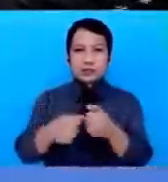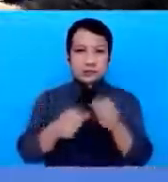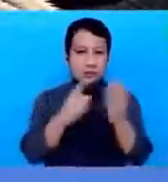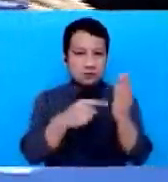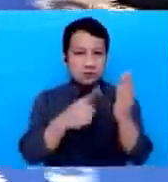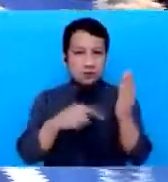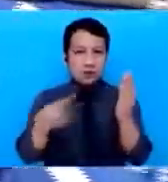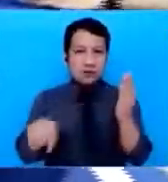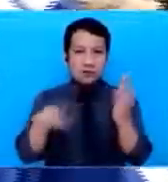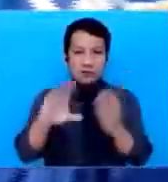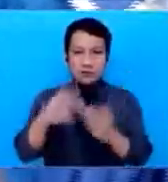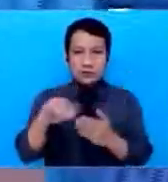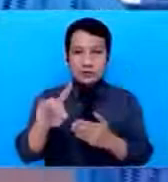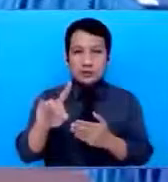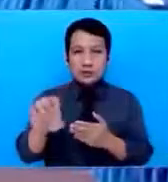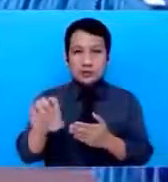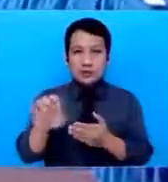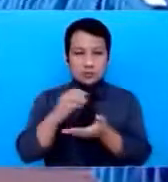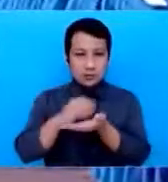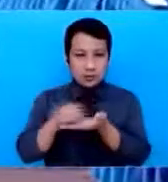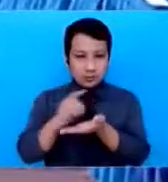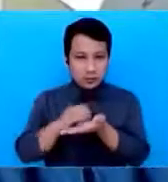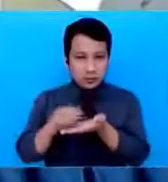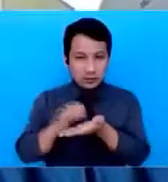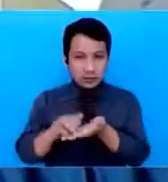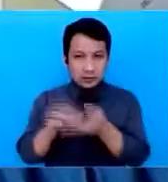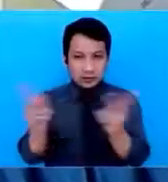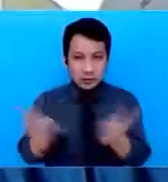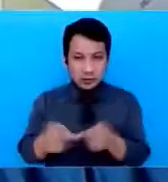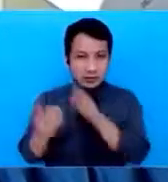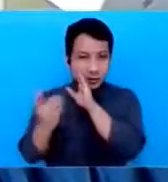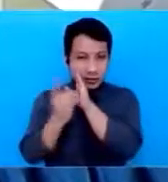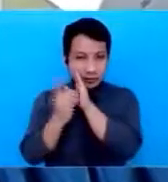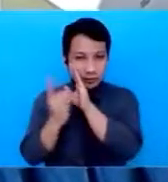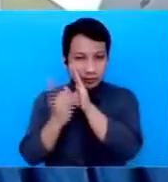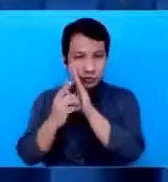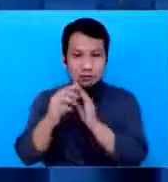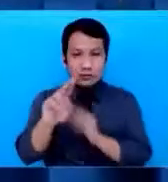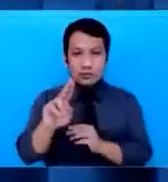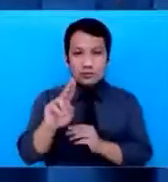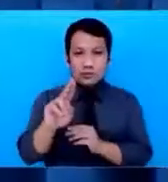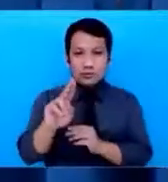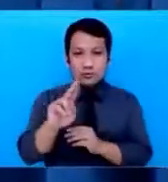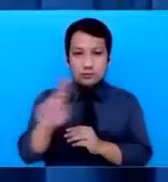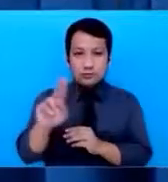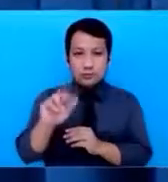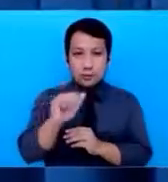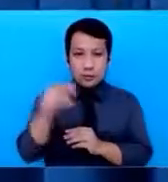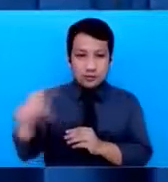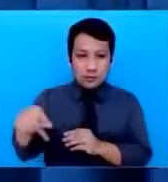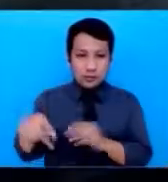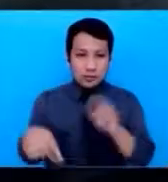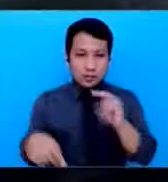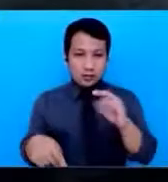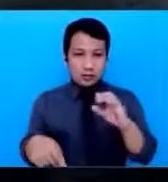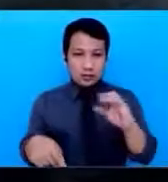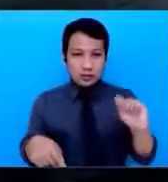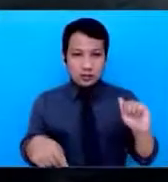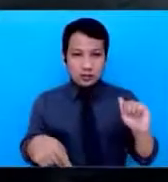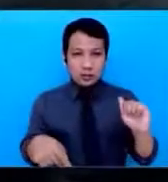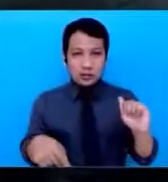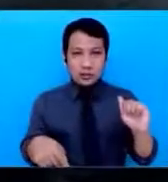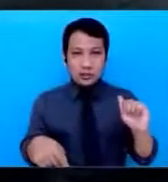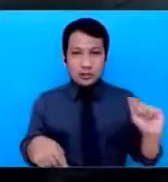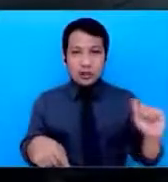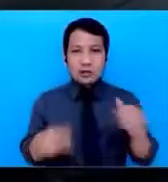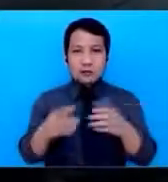ang mga practice venue at dormitories ng UAAP at NCAA. Para sa guidelines ng pagsasanay, bubble